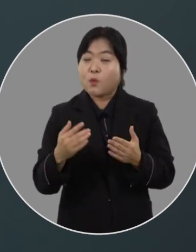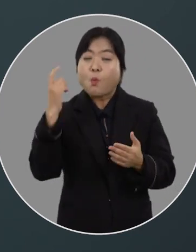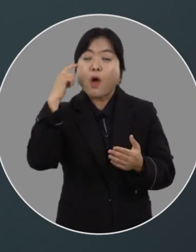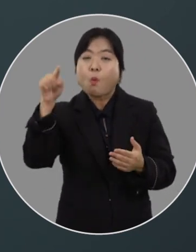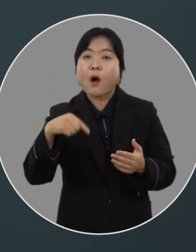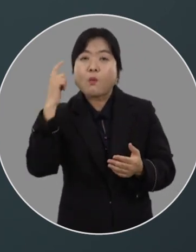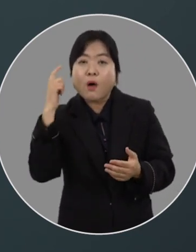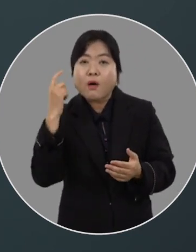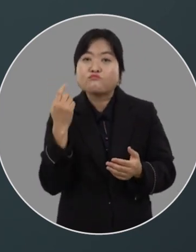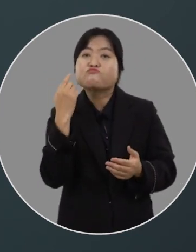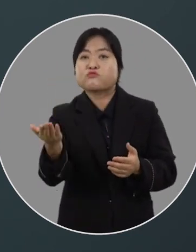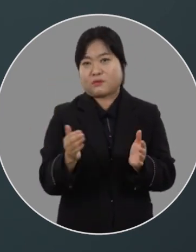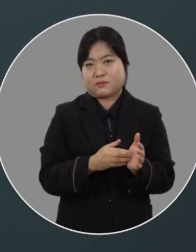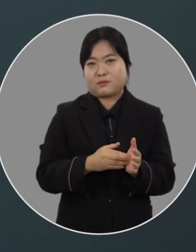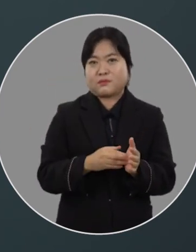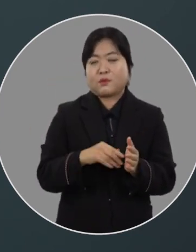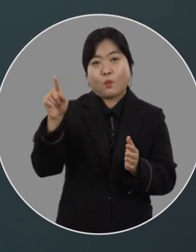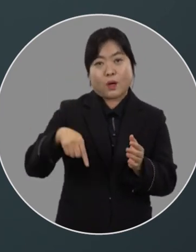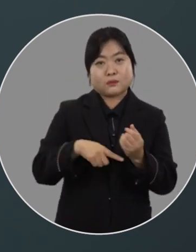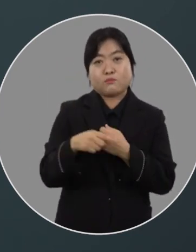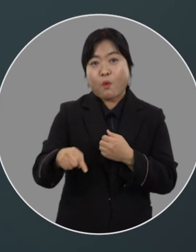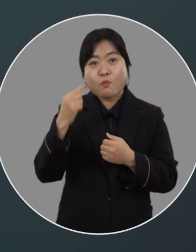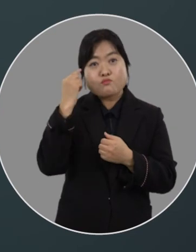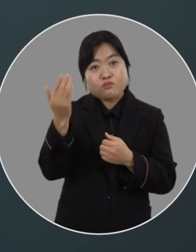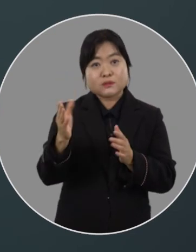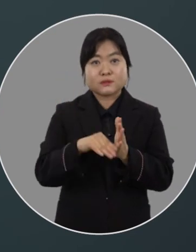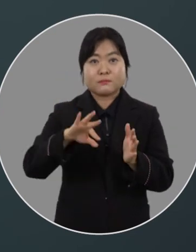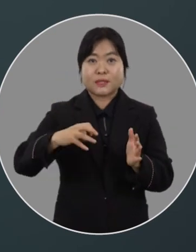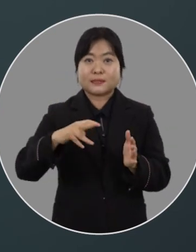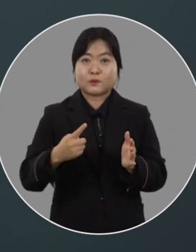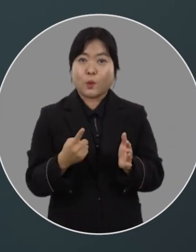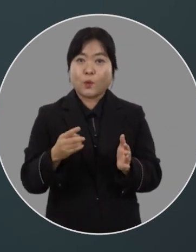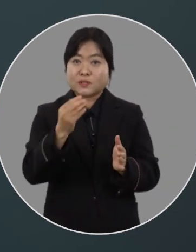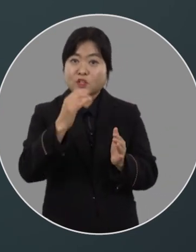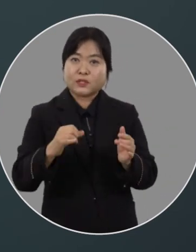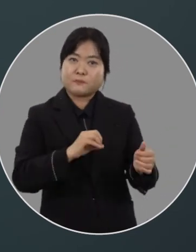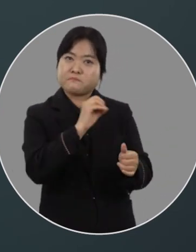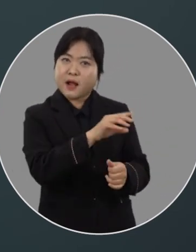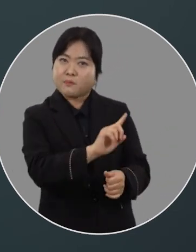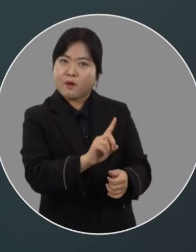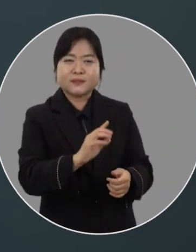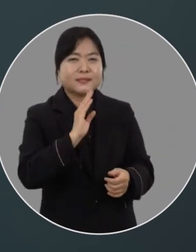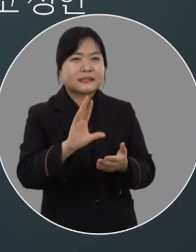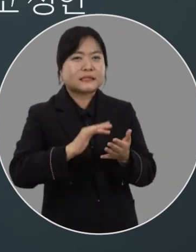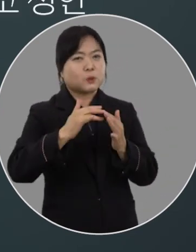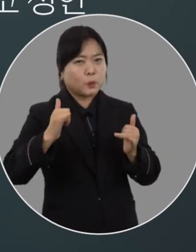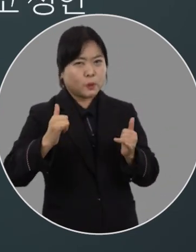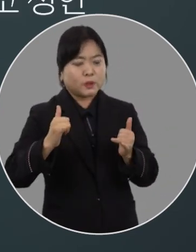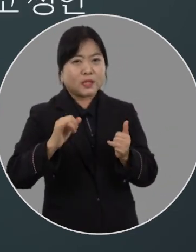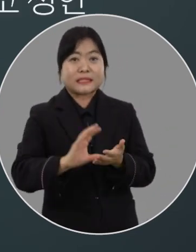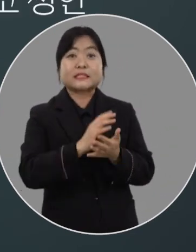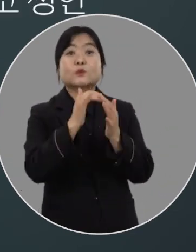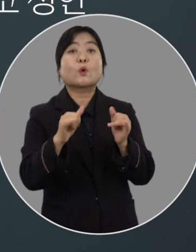일로 왔냐고 이 사람을 프란치스코 성인에게 물어봤을 때 프란치스코 성인이 이렇게 했습니다. 사실은